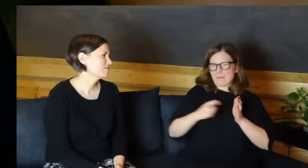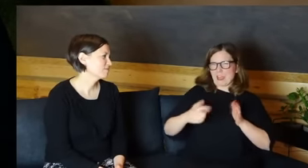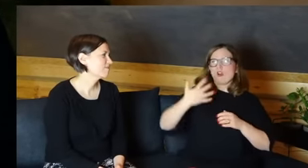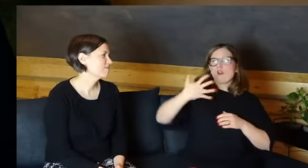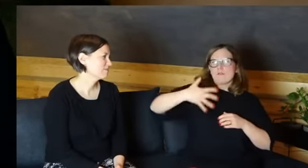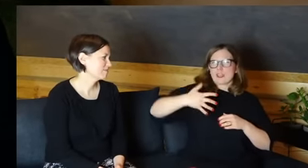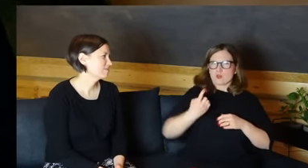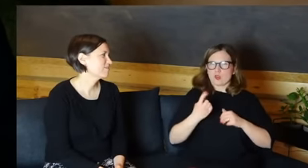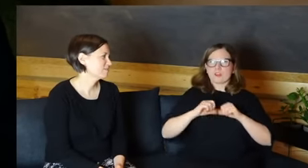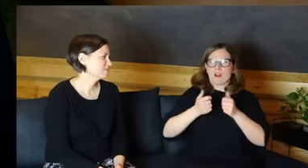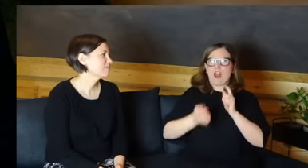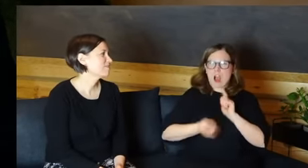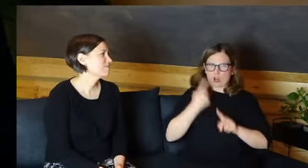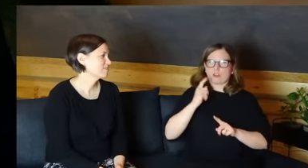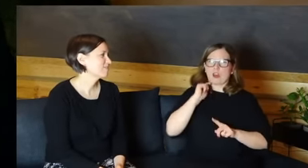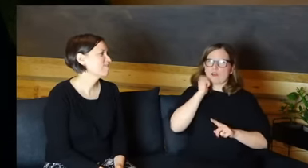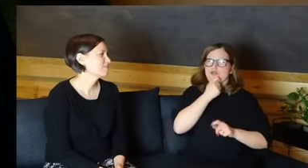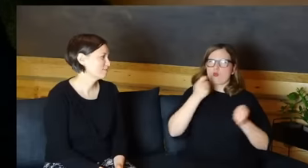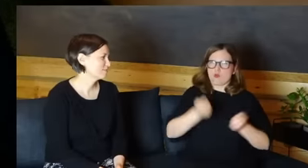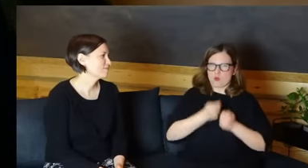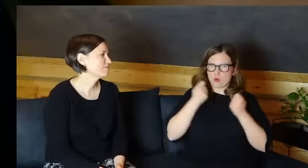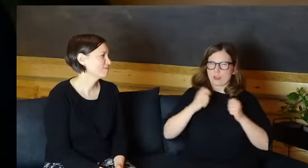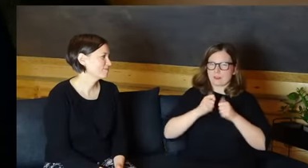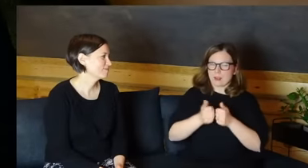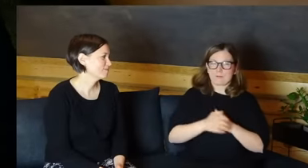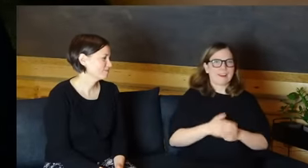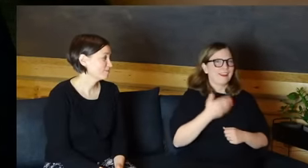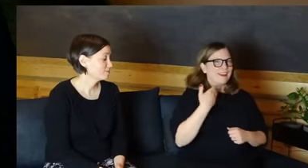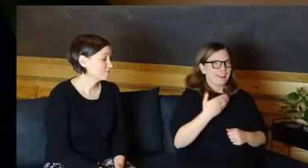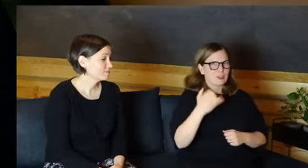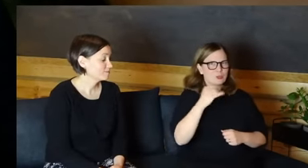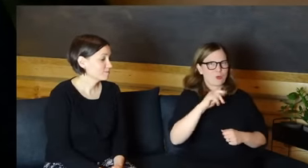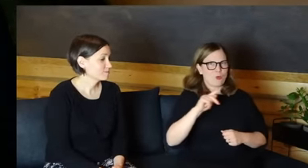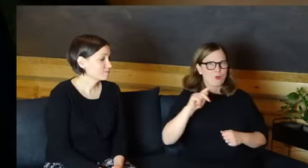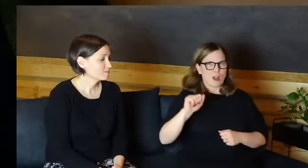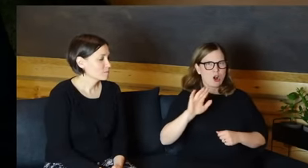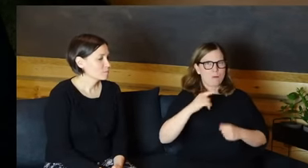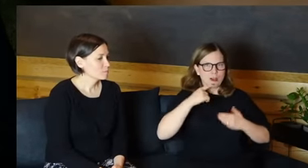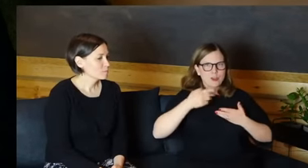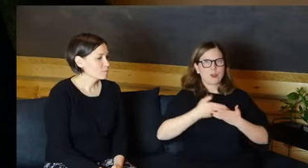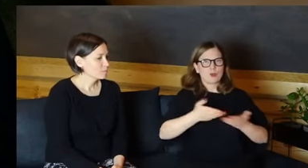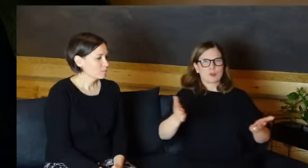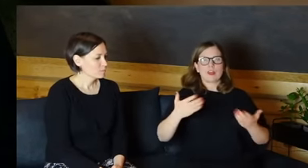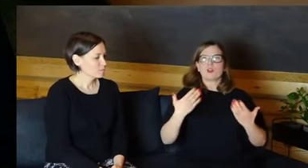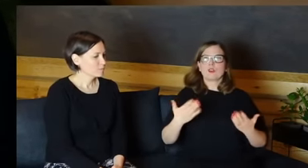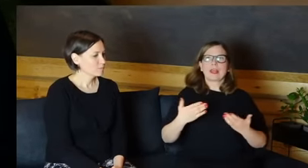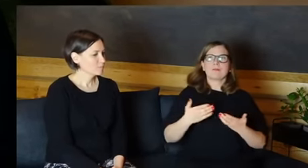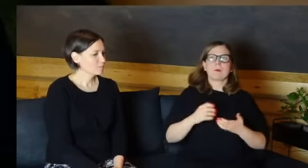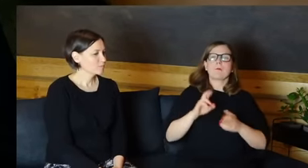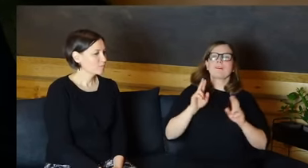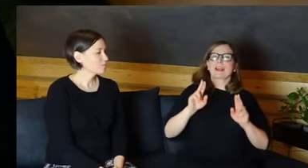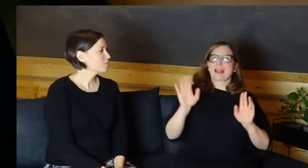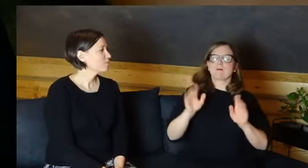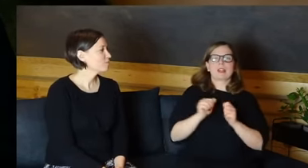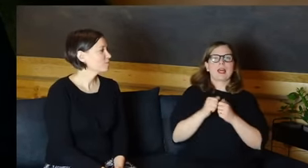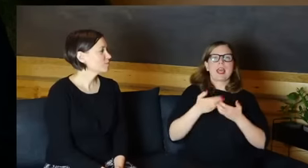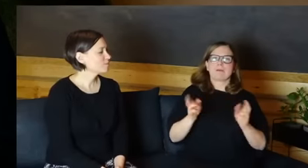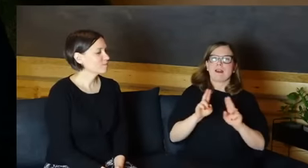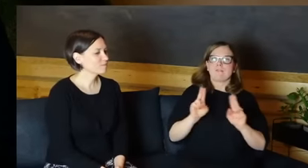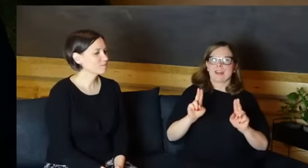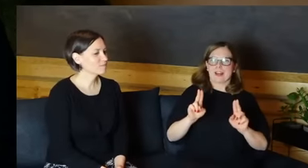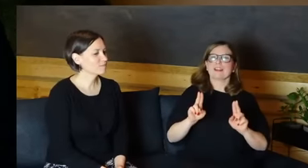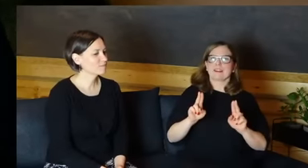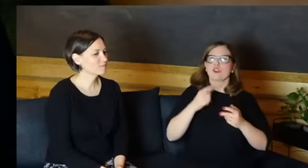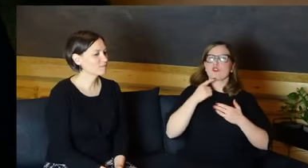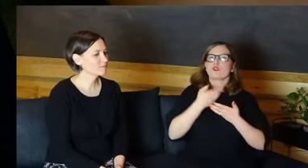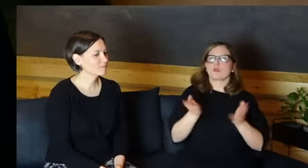Joo. Mutta kiitos Jukka tästä julistuksesta. Nyt on epävirallisesti jaoittu, niin kerro vielä loppuun